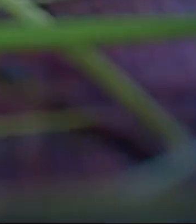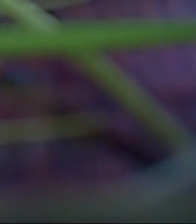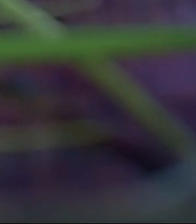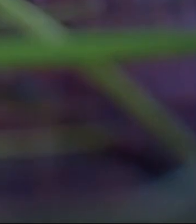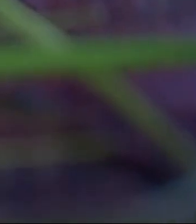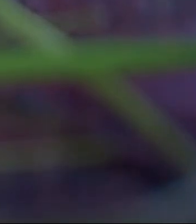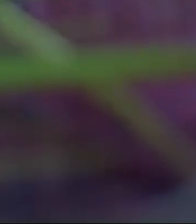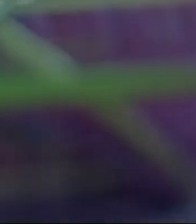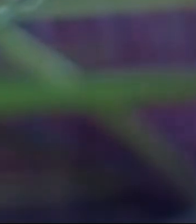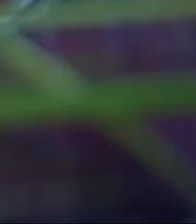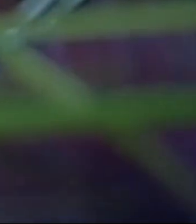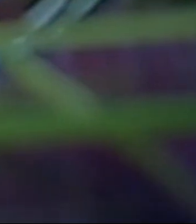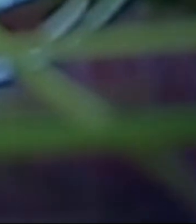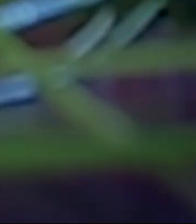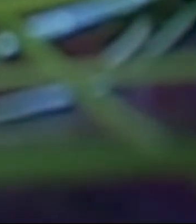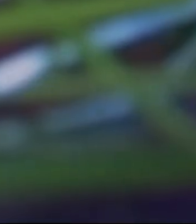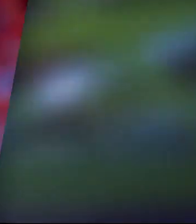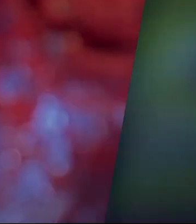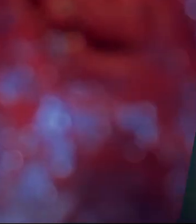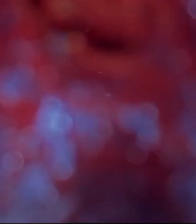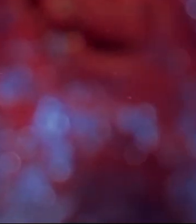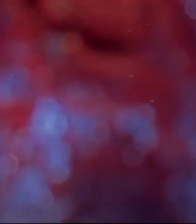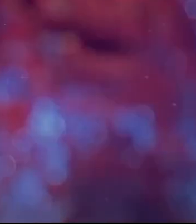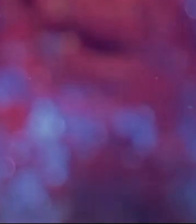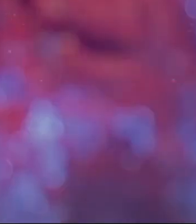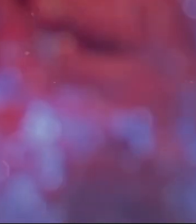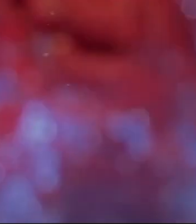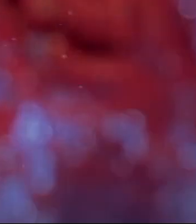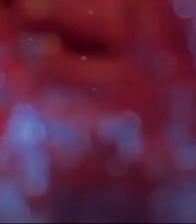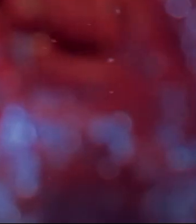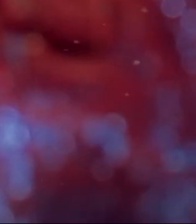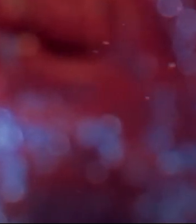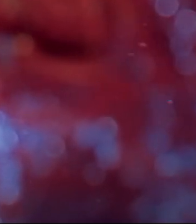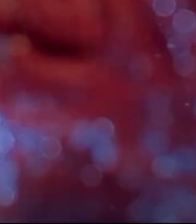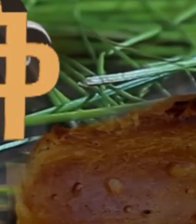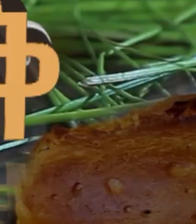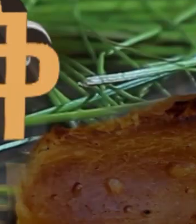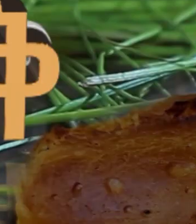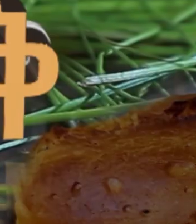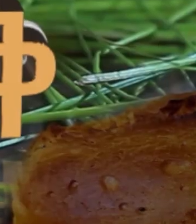ማርኮኛልና ክብርሽ ላንቺ ልገዛ